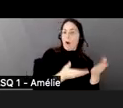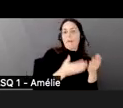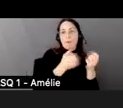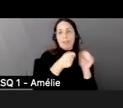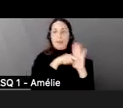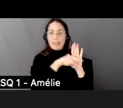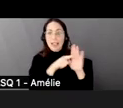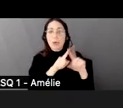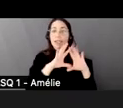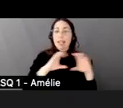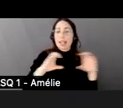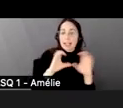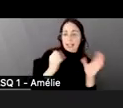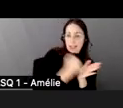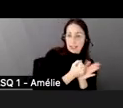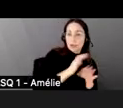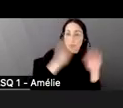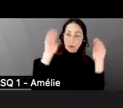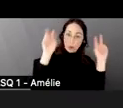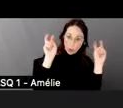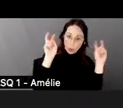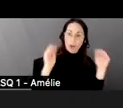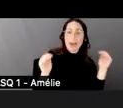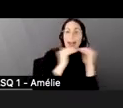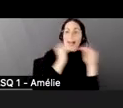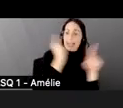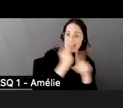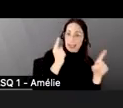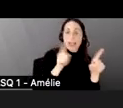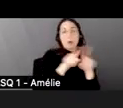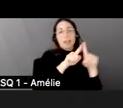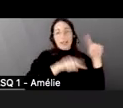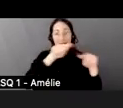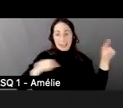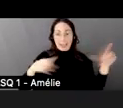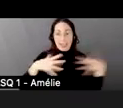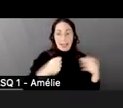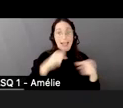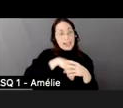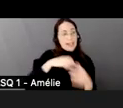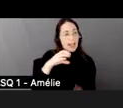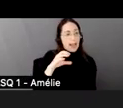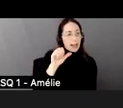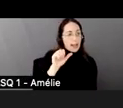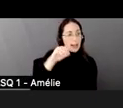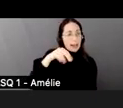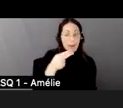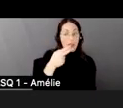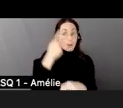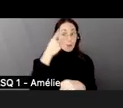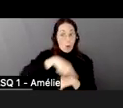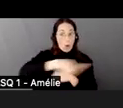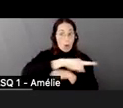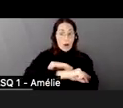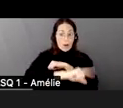de certificats en équité et diversité en santé au sein du CAMH pour le staff. Le